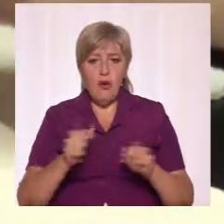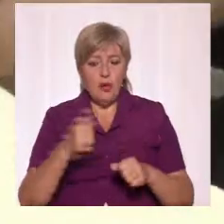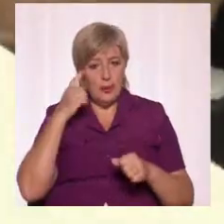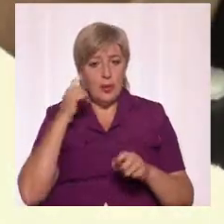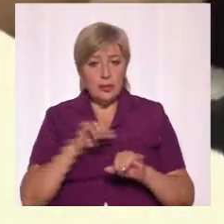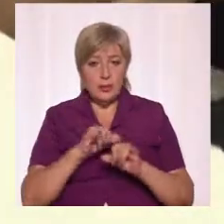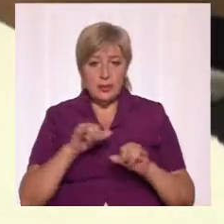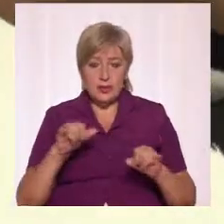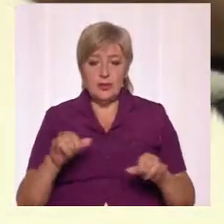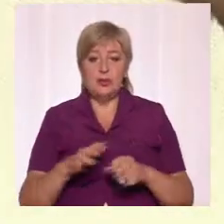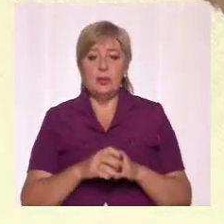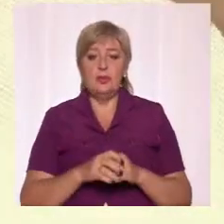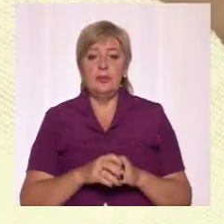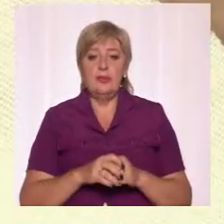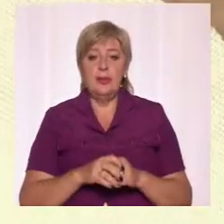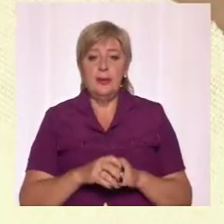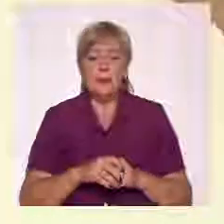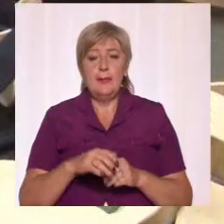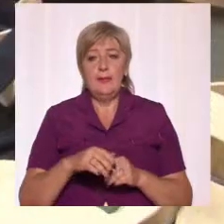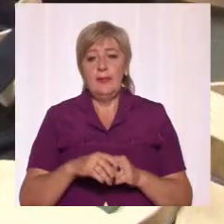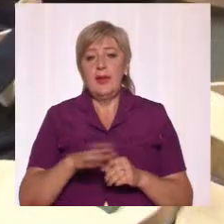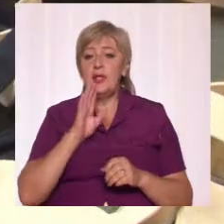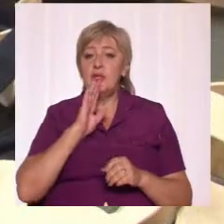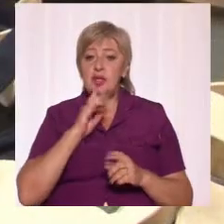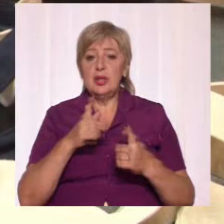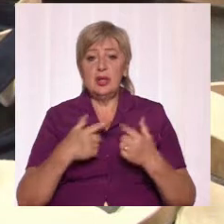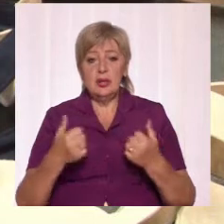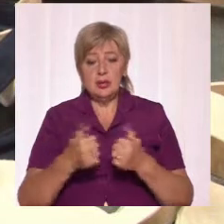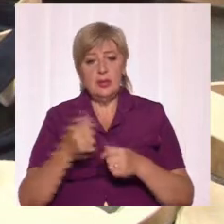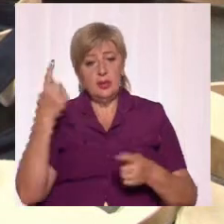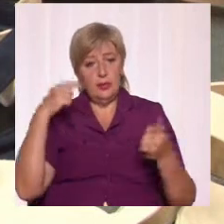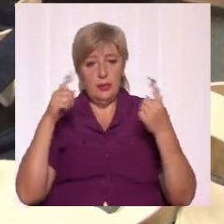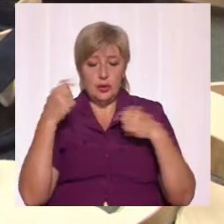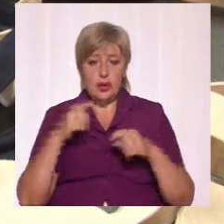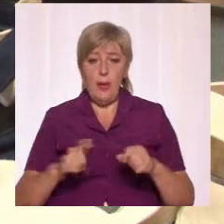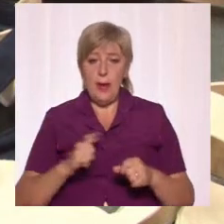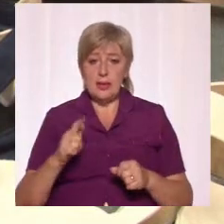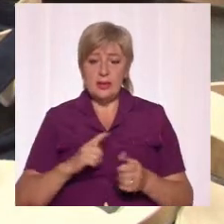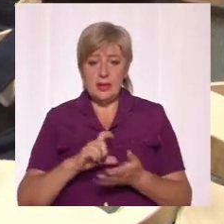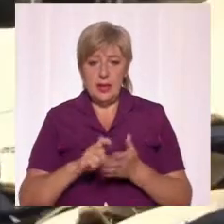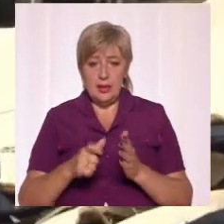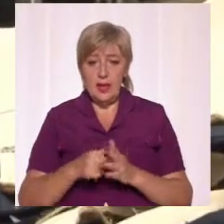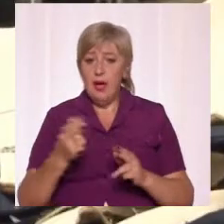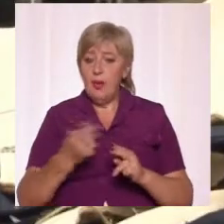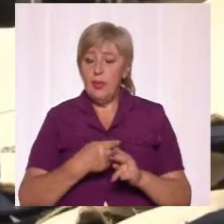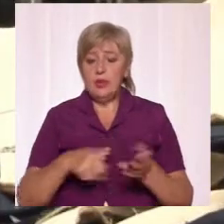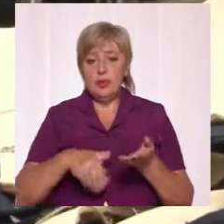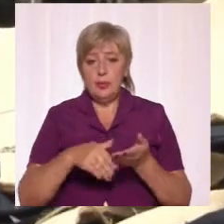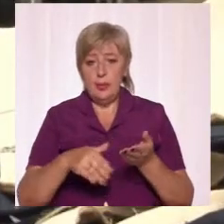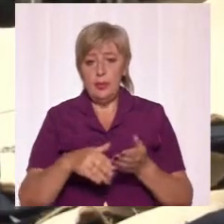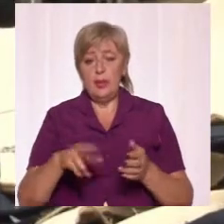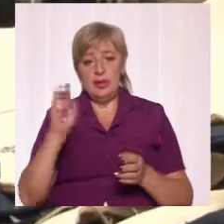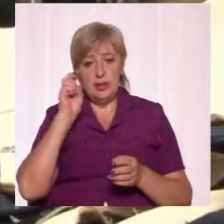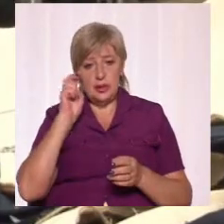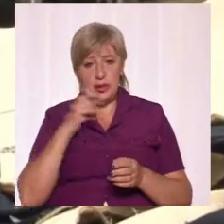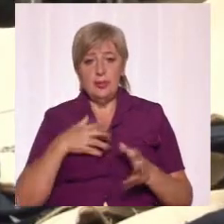будуть цікаво та корисно проводити час – це її мрія. Жінка організувала творчу майстерню кібета без допомоги держави та спеціалізованих